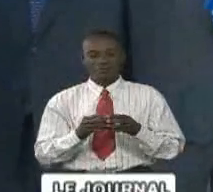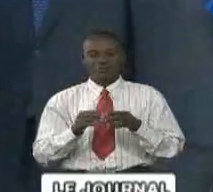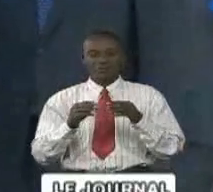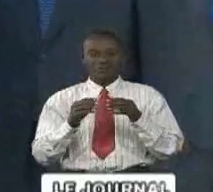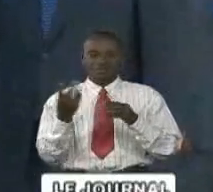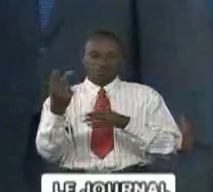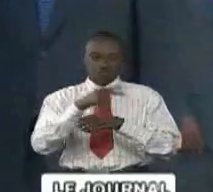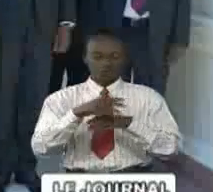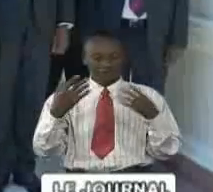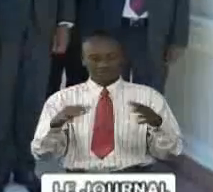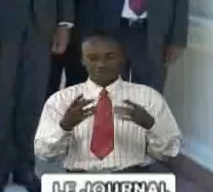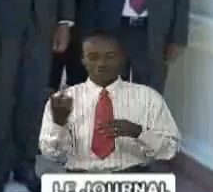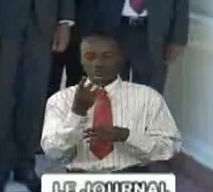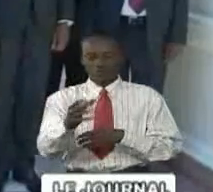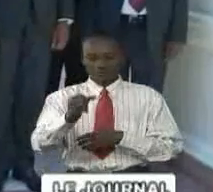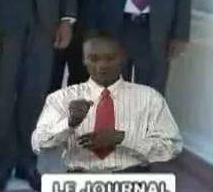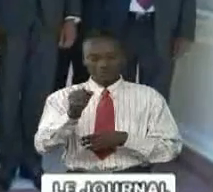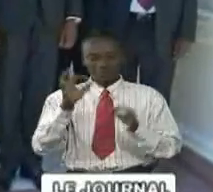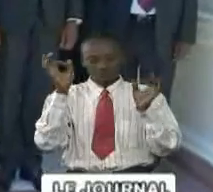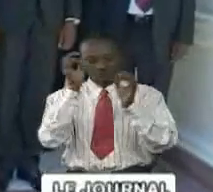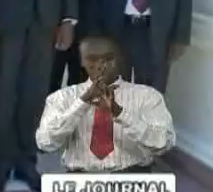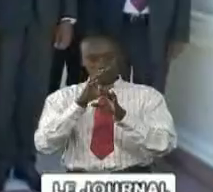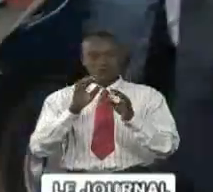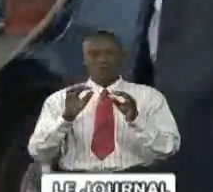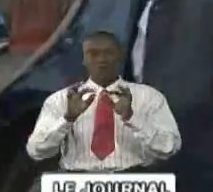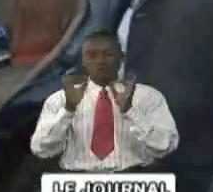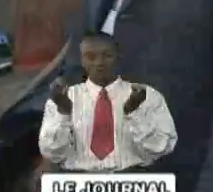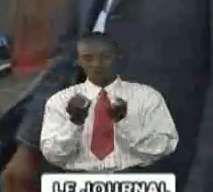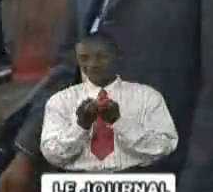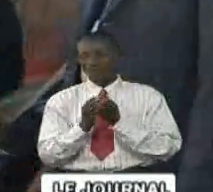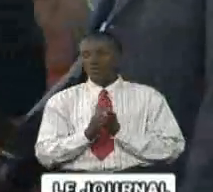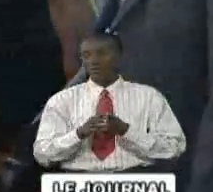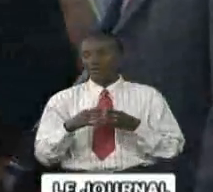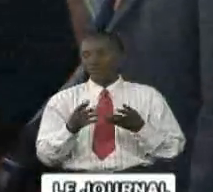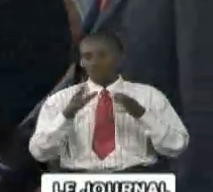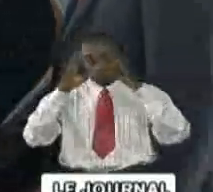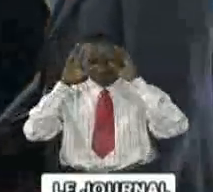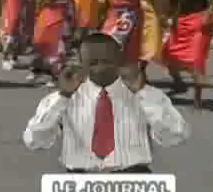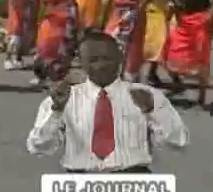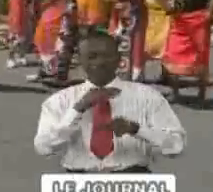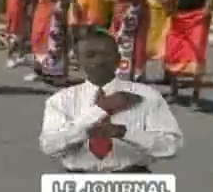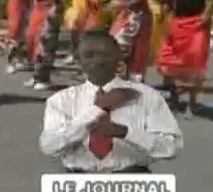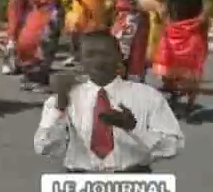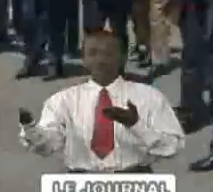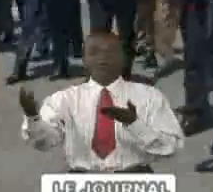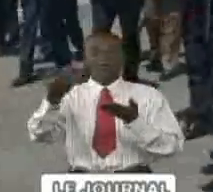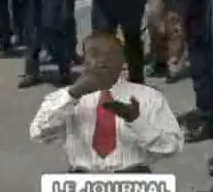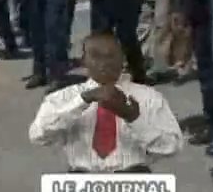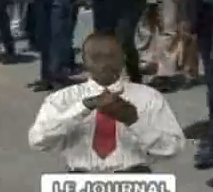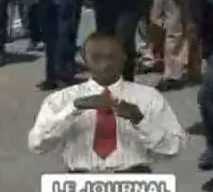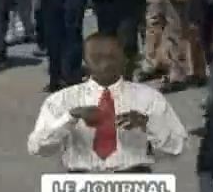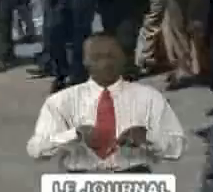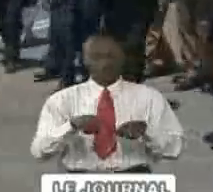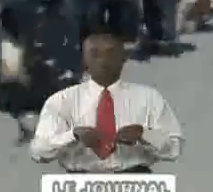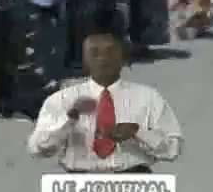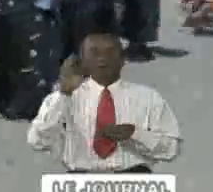main marquée d'une photo de famille, c'est dans une atmosphère toute fraternelle que le président Joseph Kabila Kabange a pris congé de son hôte, Uhuru Kenyatta,